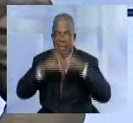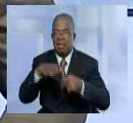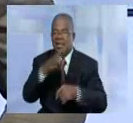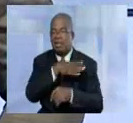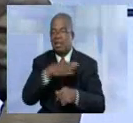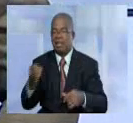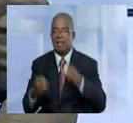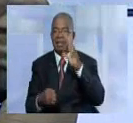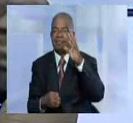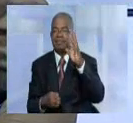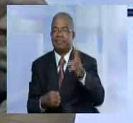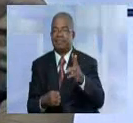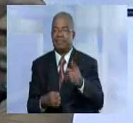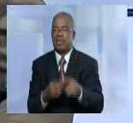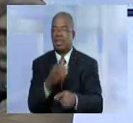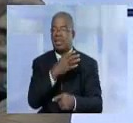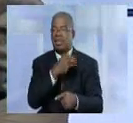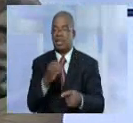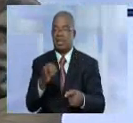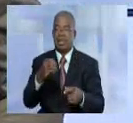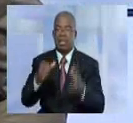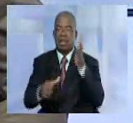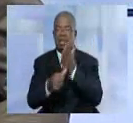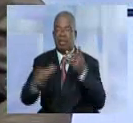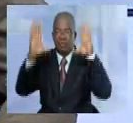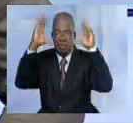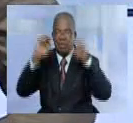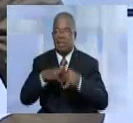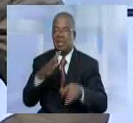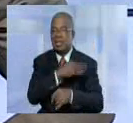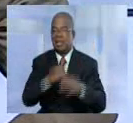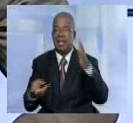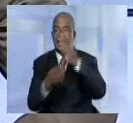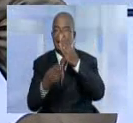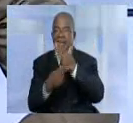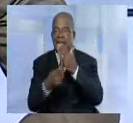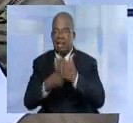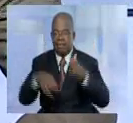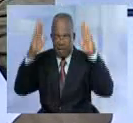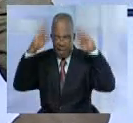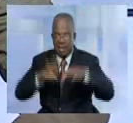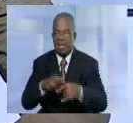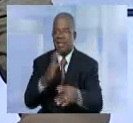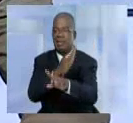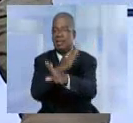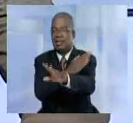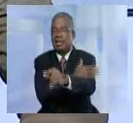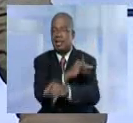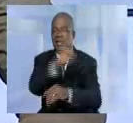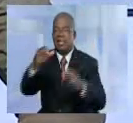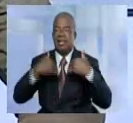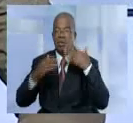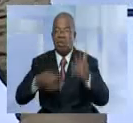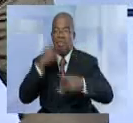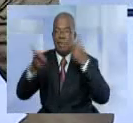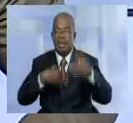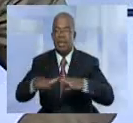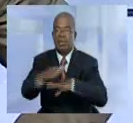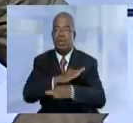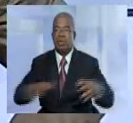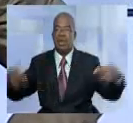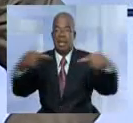Birama Boubacar Sidibé, vice-président de la Banque islamique de développement. Les échanges ont porté sur la